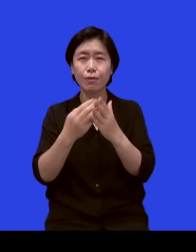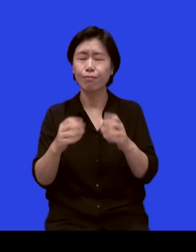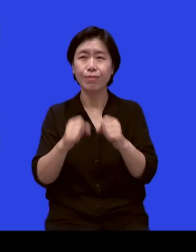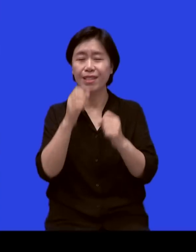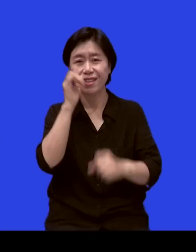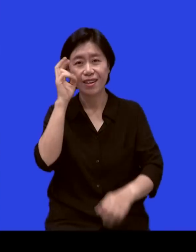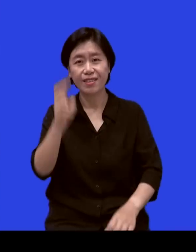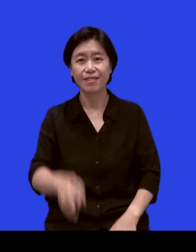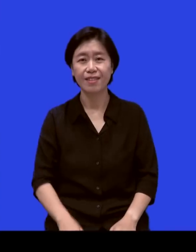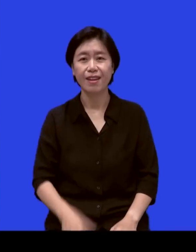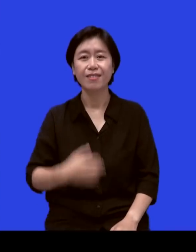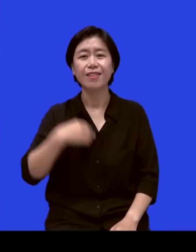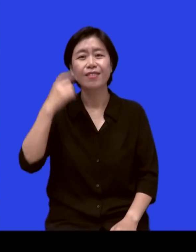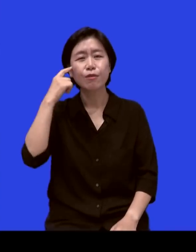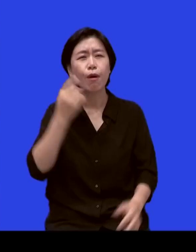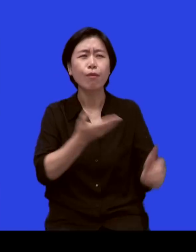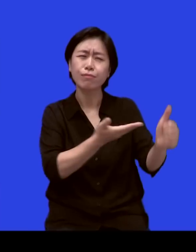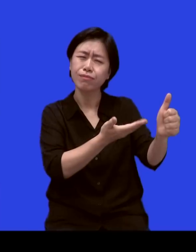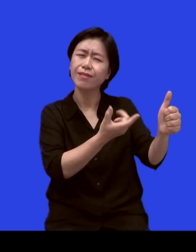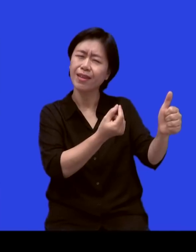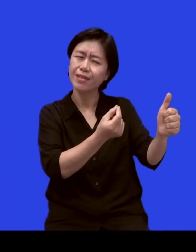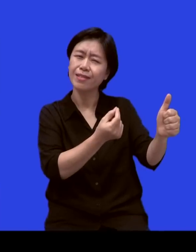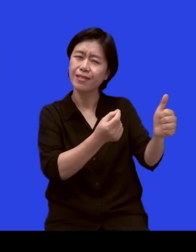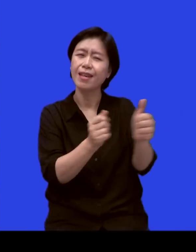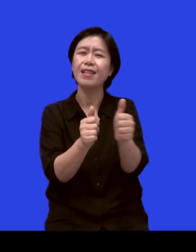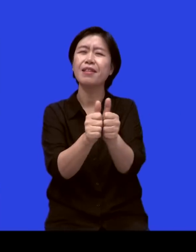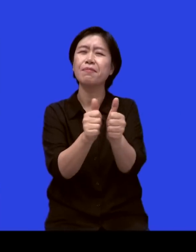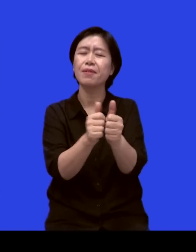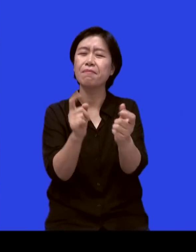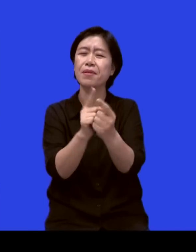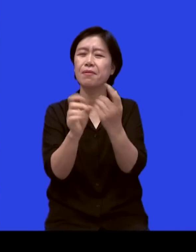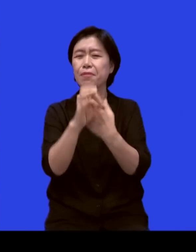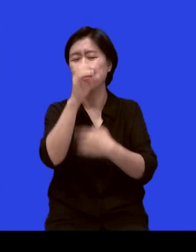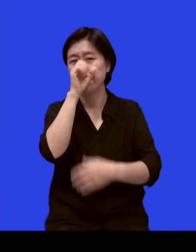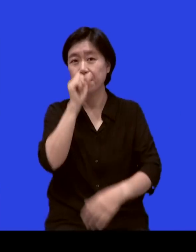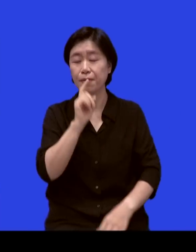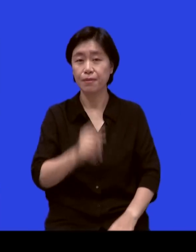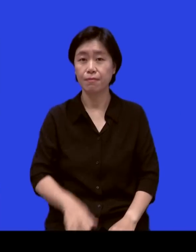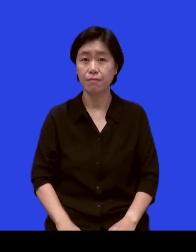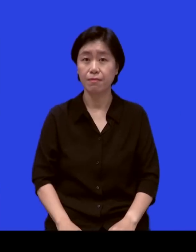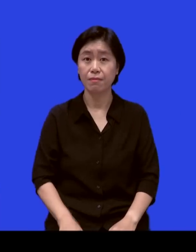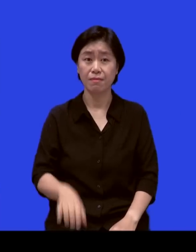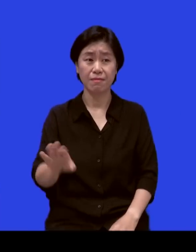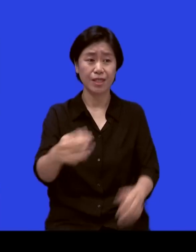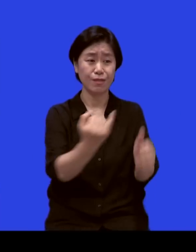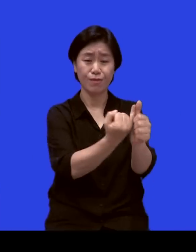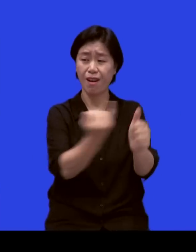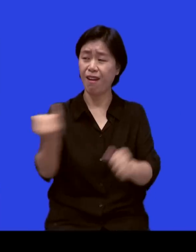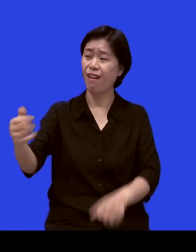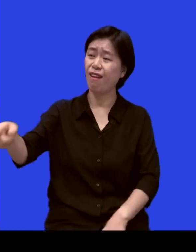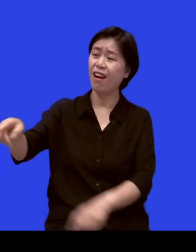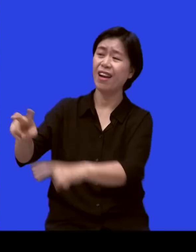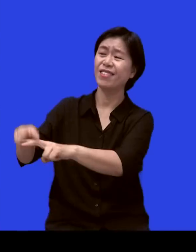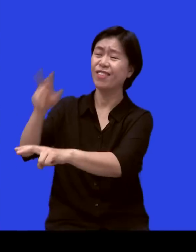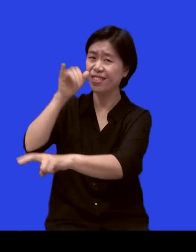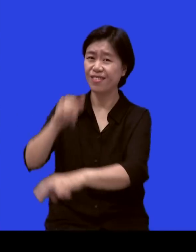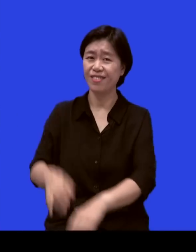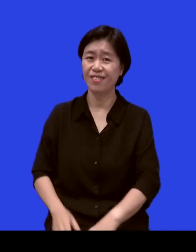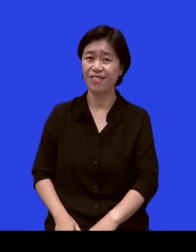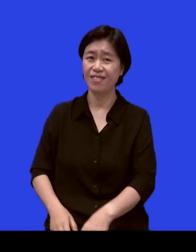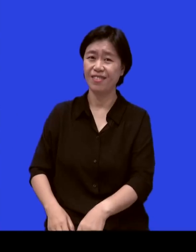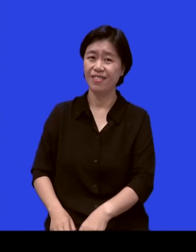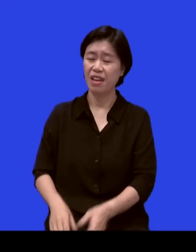생각했어요. 하나님 이런 남편과 예. 아내 입장을 들어봐야 돼. 들어봐야 알아요. 이거 저 아내가 이렇게 바로 눈앞에 있는데 뭐 이런 남편 만나고 싶다요?